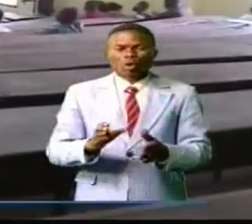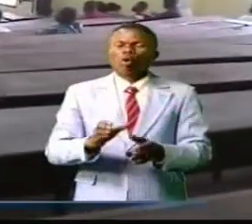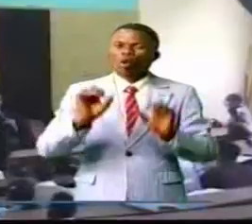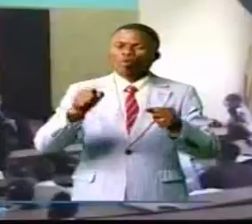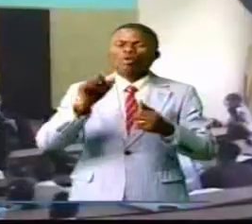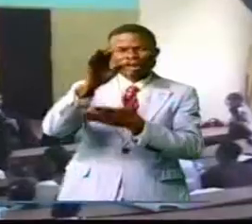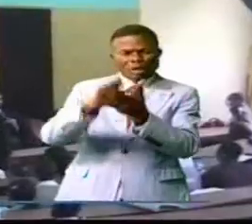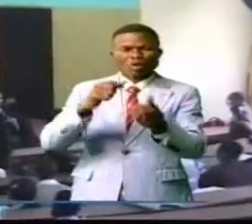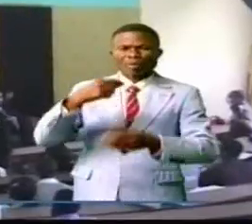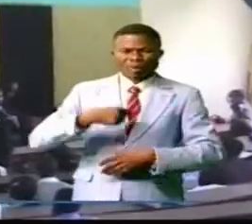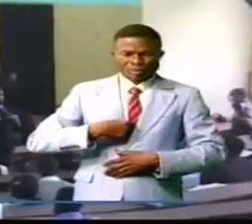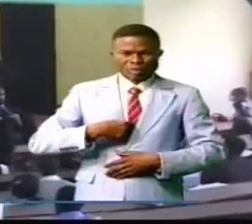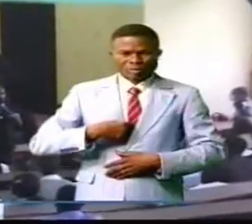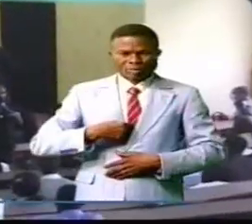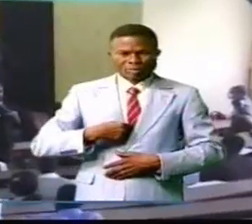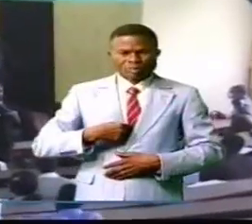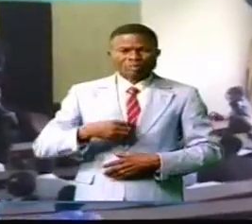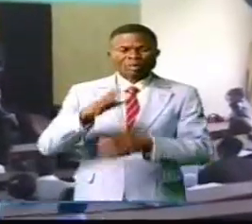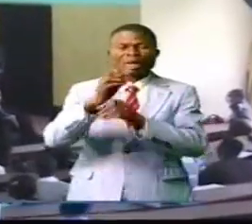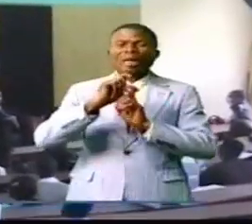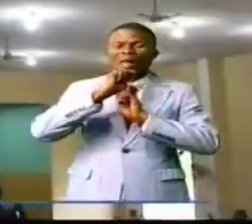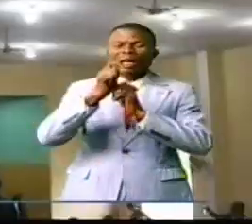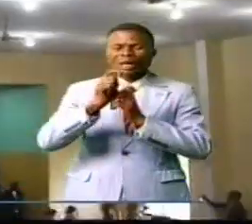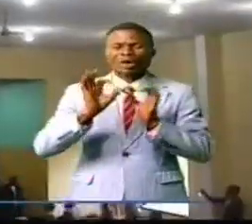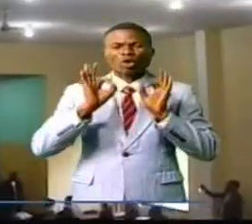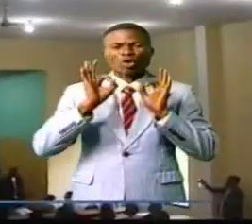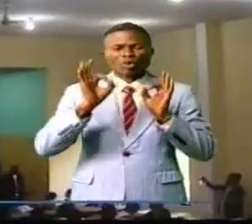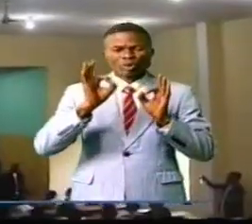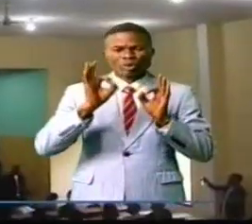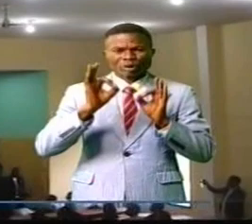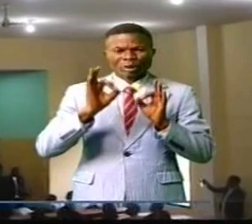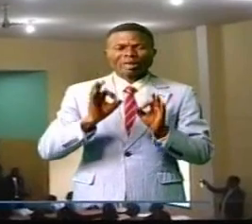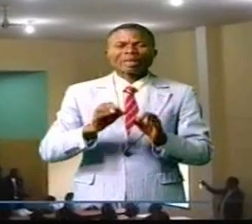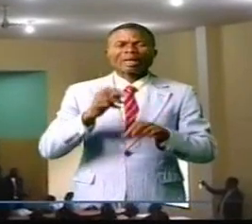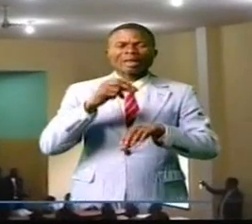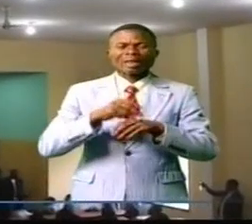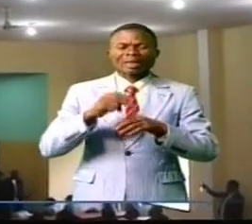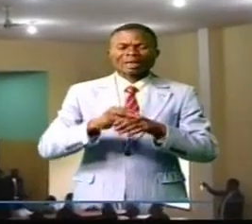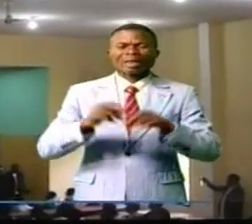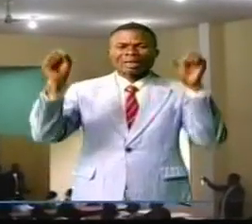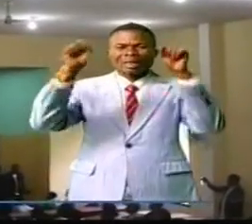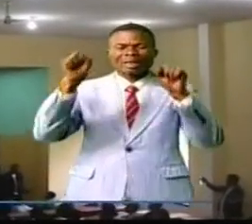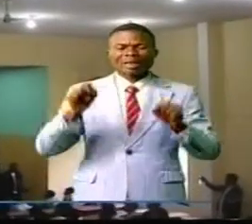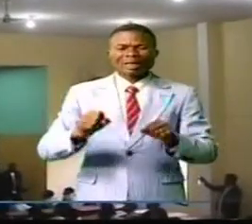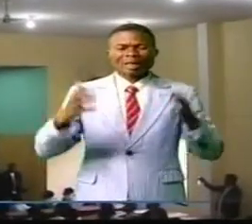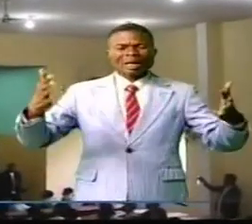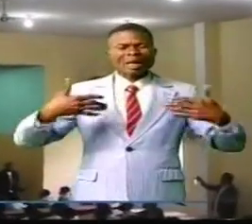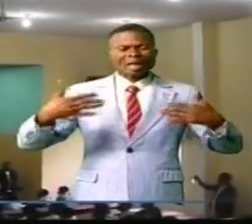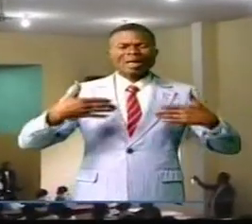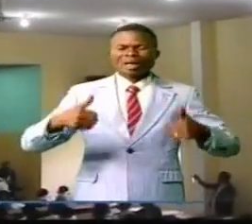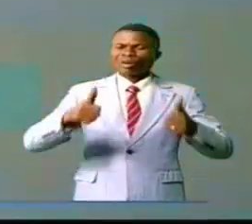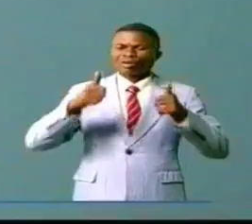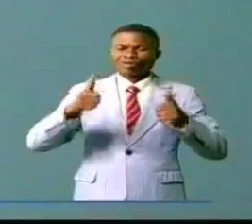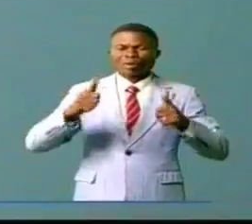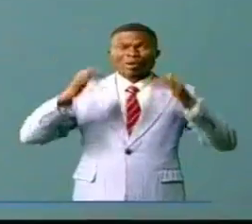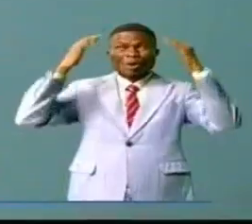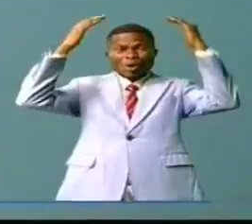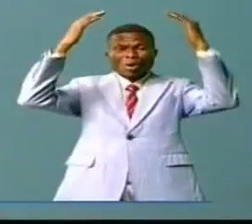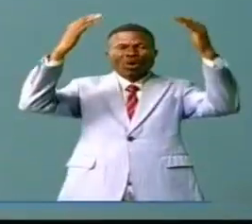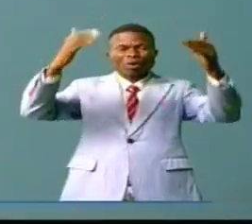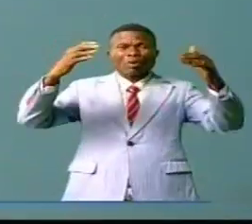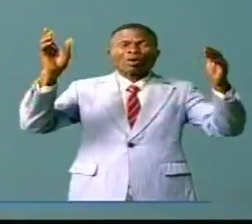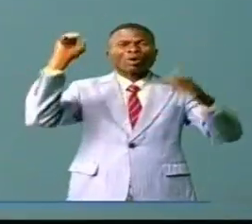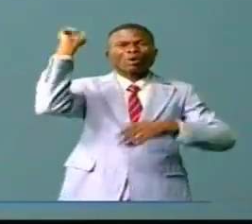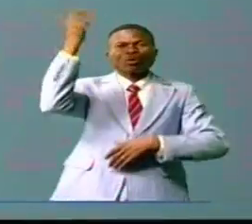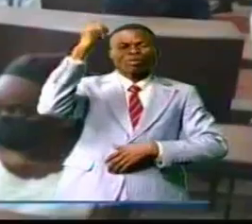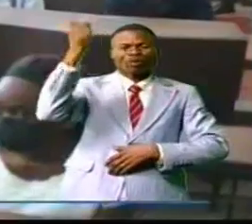netinga. Bénéficiaire d'un tableau moderne, une lumière suffisante avec un système d'aération doté de plafonniers et ventilants ainsi que